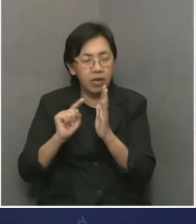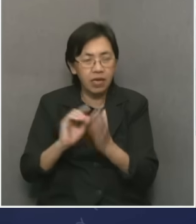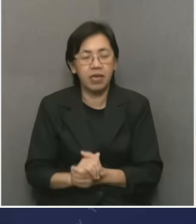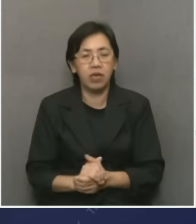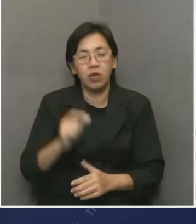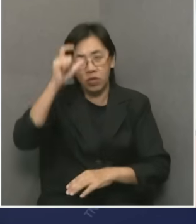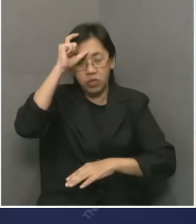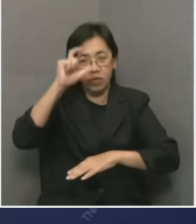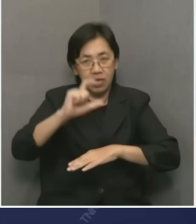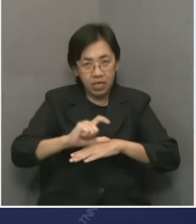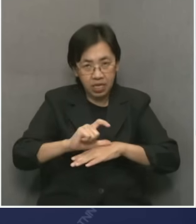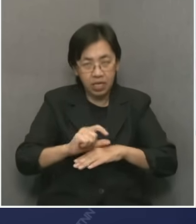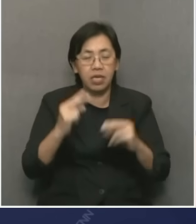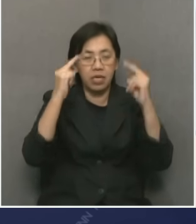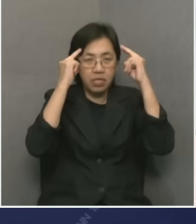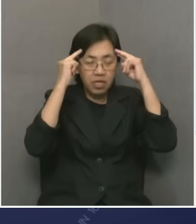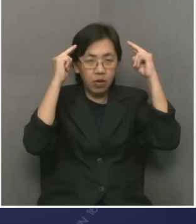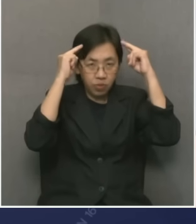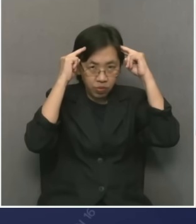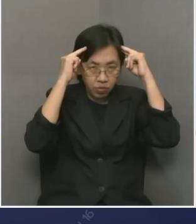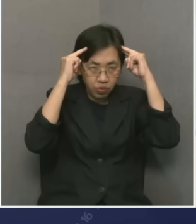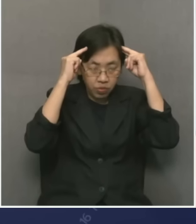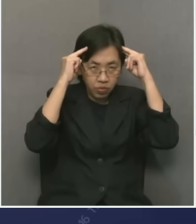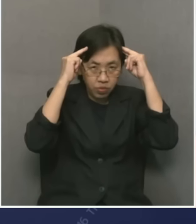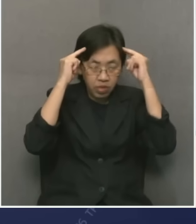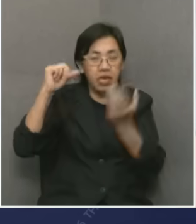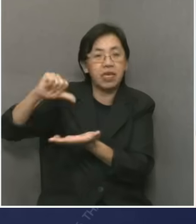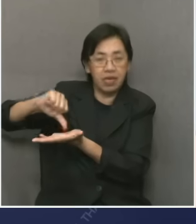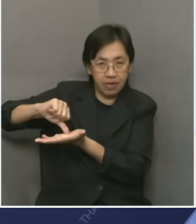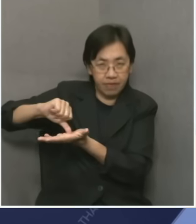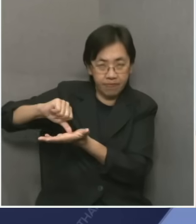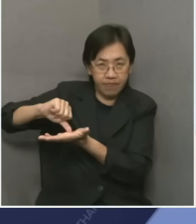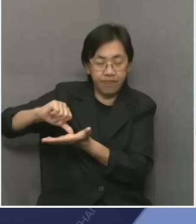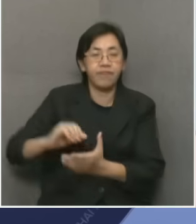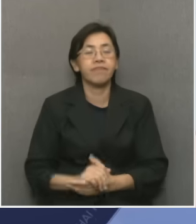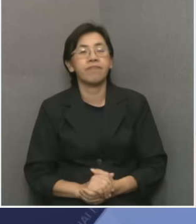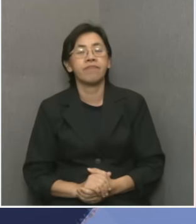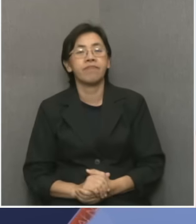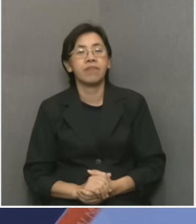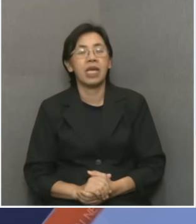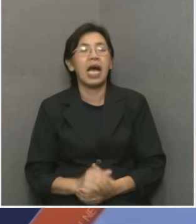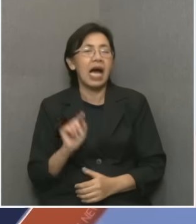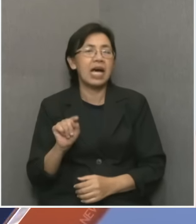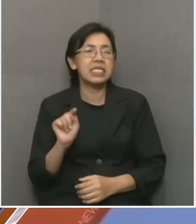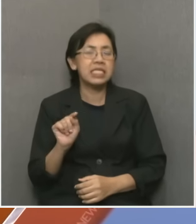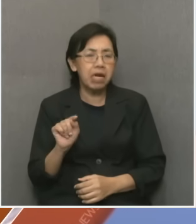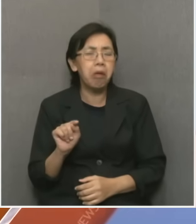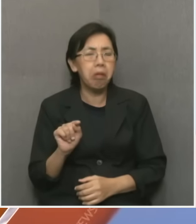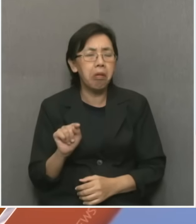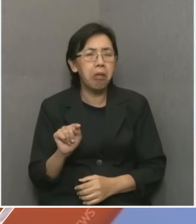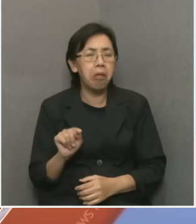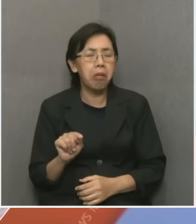กีซาอุดีอาระเบียนะครับหรือแม้แต่อิหร่านเนี่ยมันค่อนข้างเป็นอีกดุลอำนา